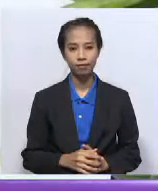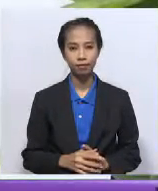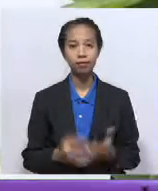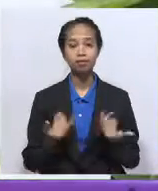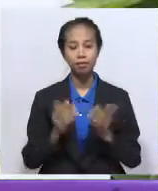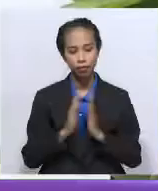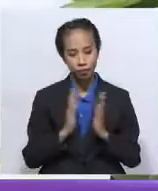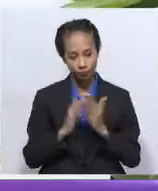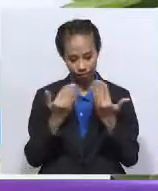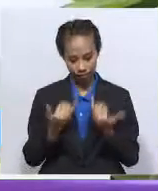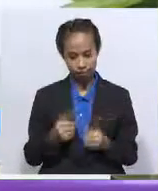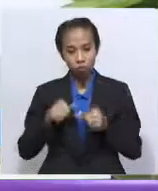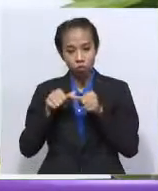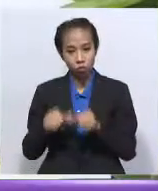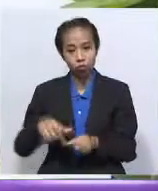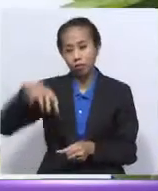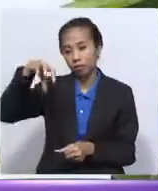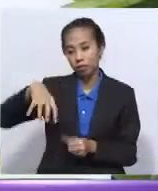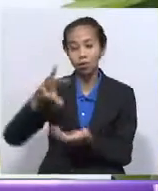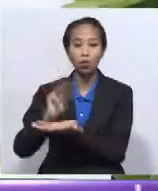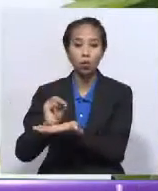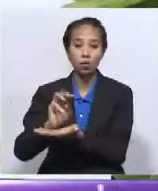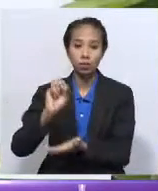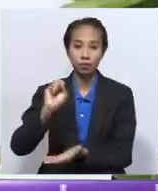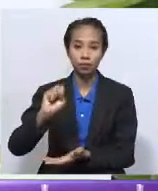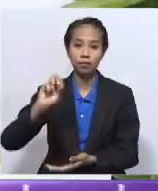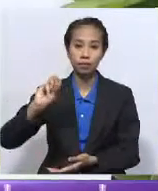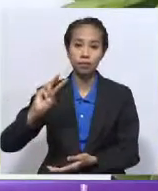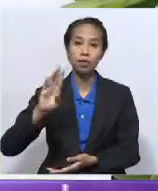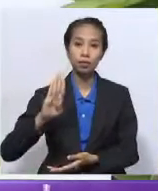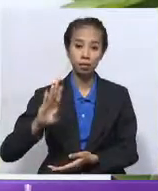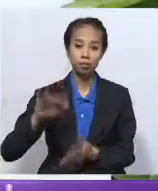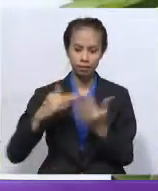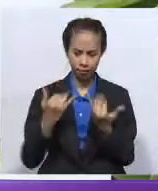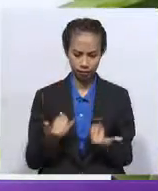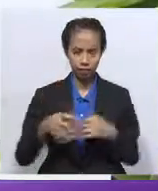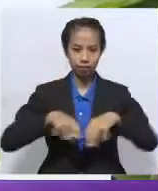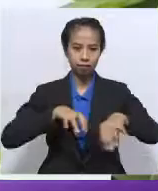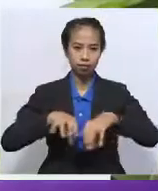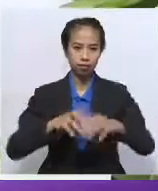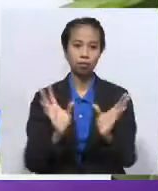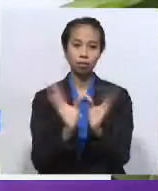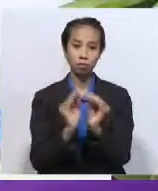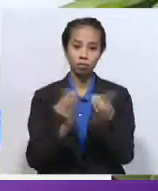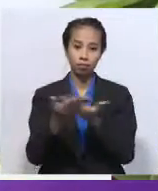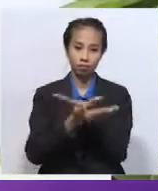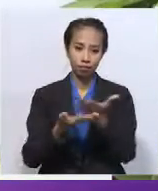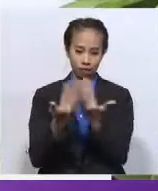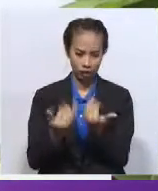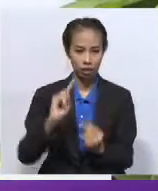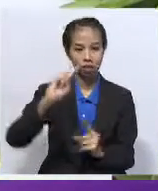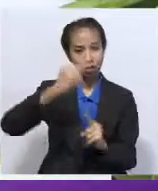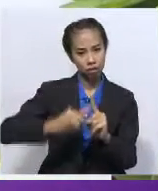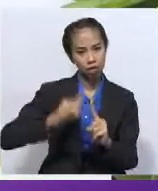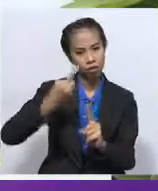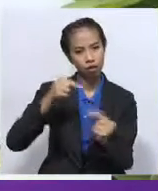ค่ะขอบคุณค่ะขณะนี้ดิฉันอยู่ที่มูลนิธิสืบนาคเสถียรค่ะซึ่งที่นี่เขาได้มีการจัดเวทีสาธารณะ1เดือนความคืบหน้าคดีล่า